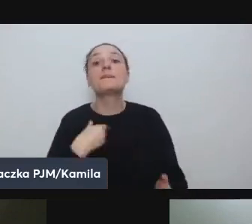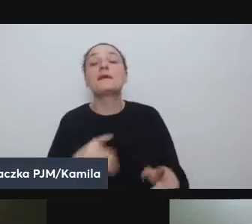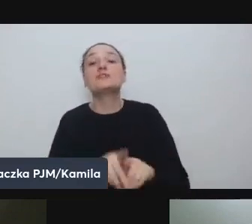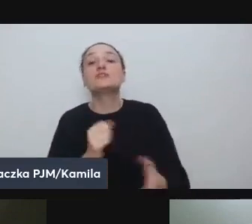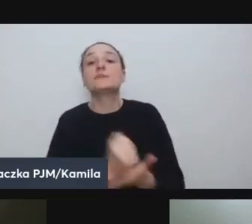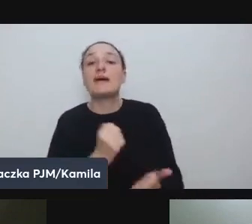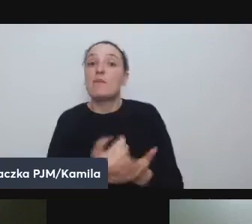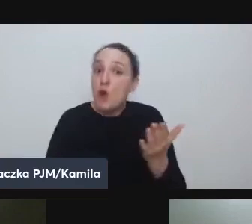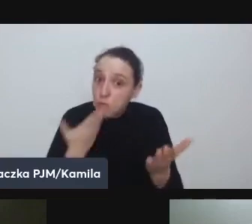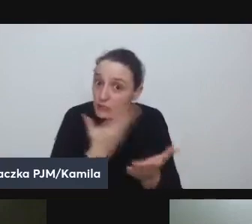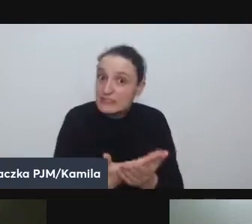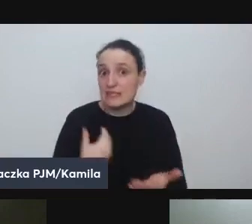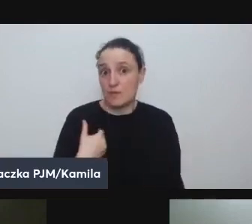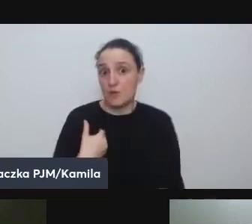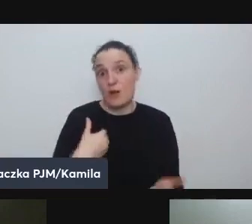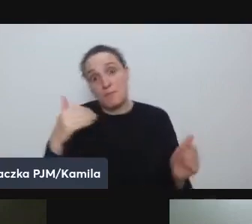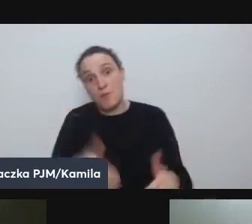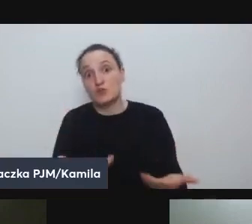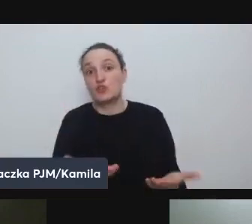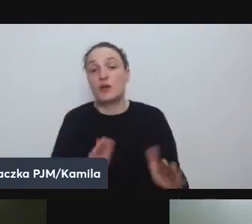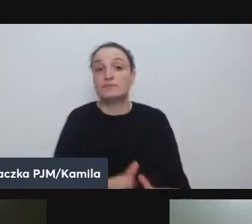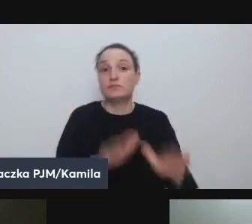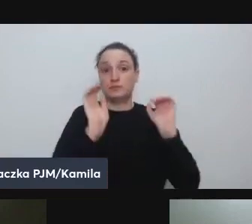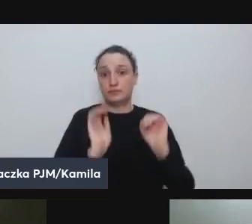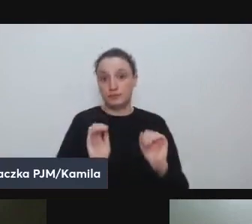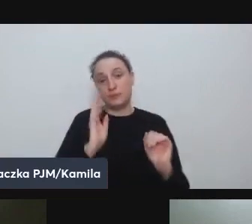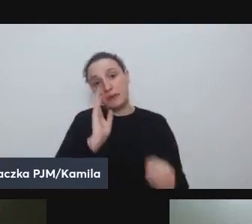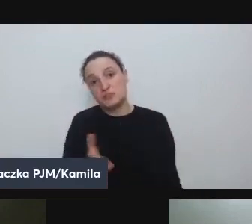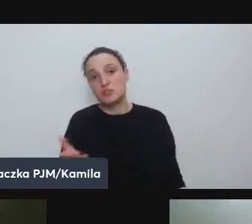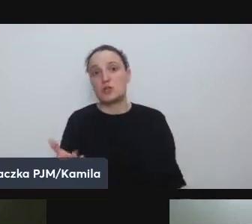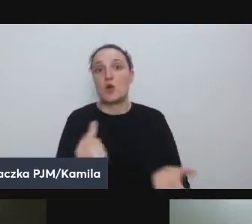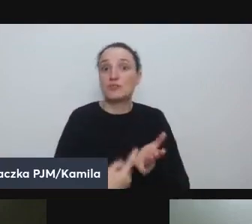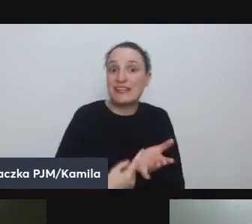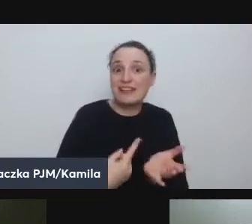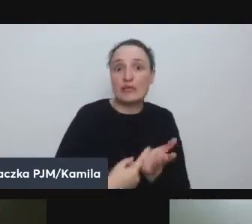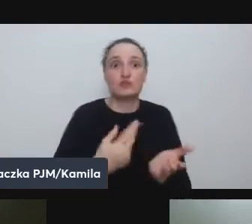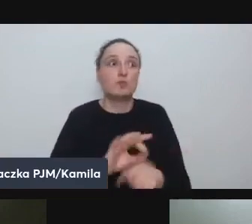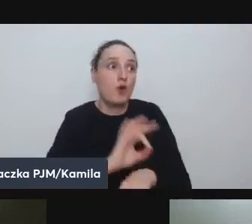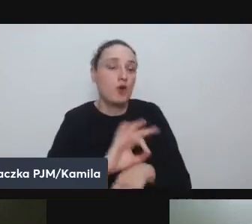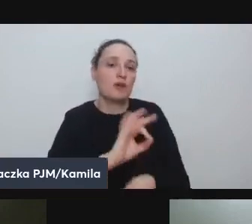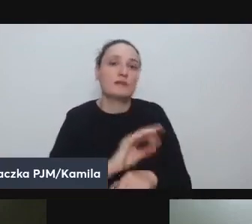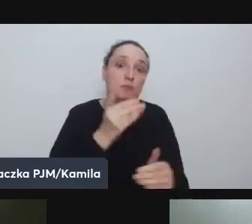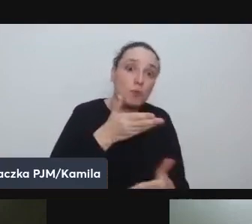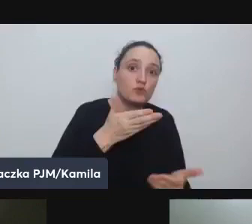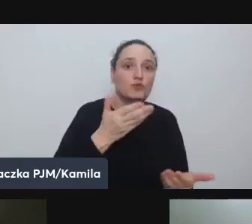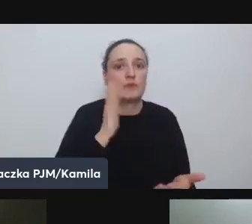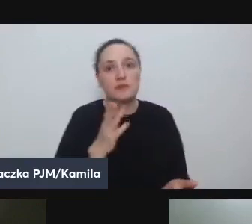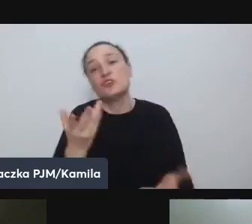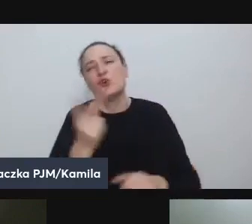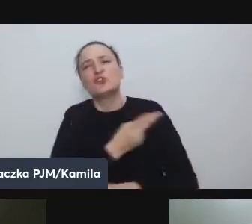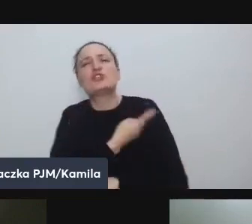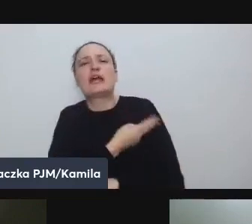jeszcze jest taka szansa, że tego w ostatecznej wersji nie będzie, nie? No czekamy, gdzieś tam no przed czerwcem muszą się te